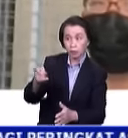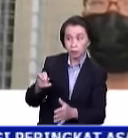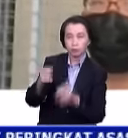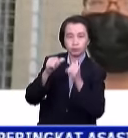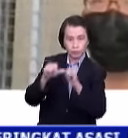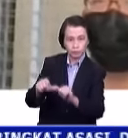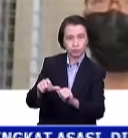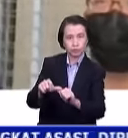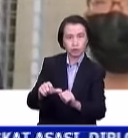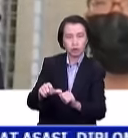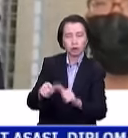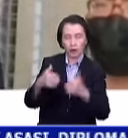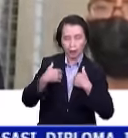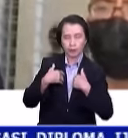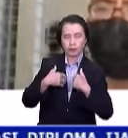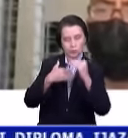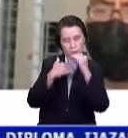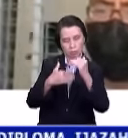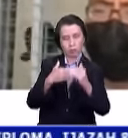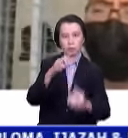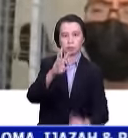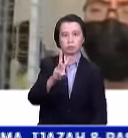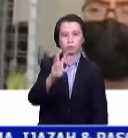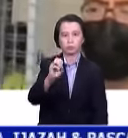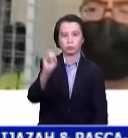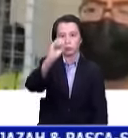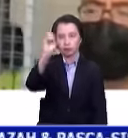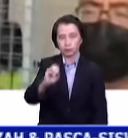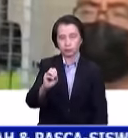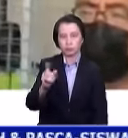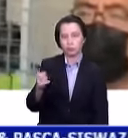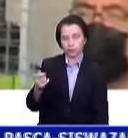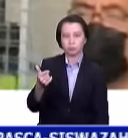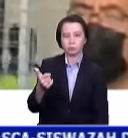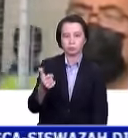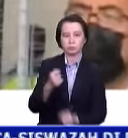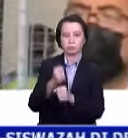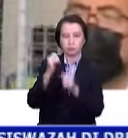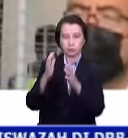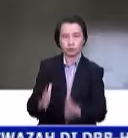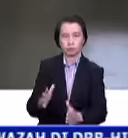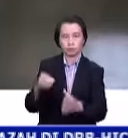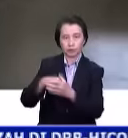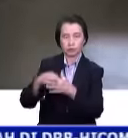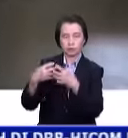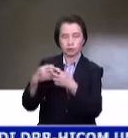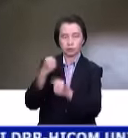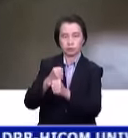lagi mengekalkan 60% bekerja di kilangnya.